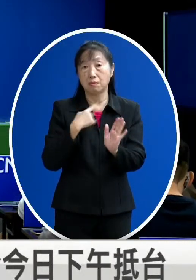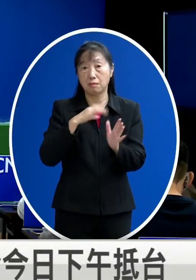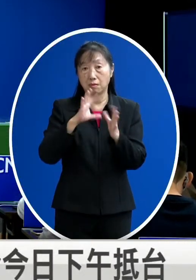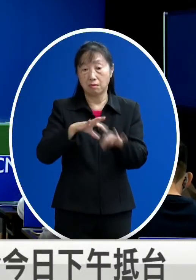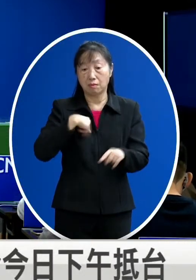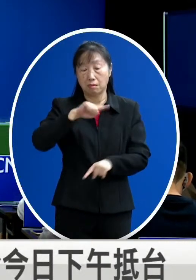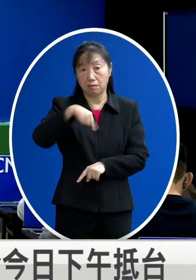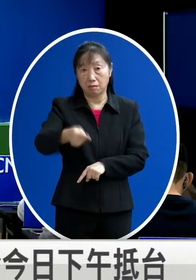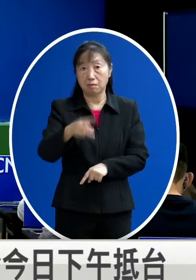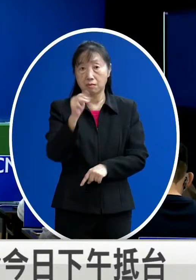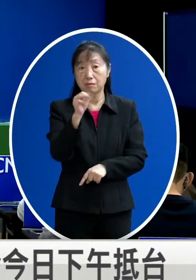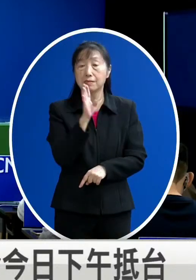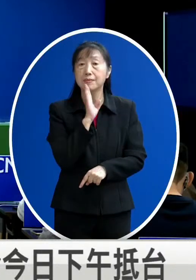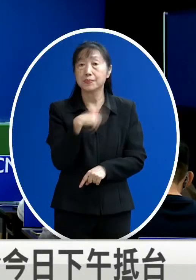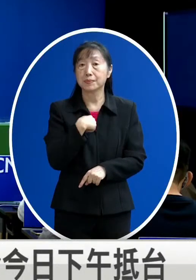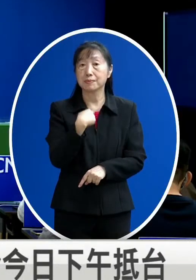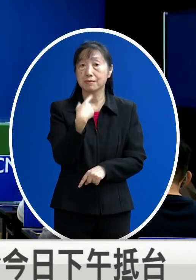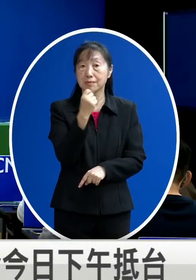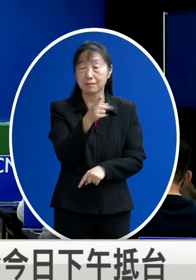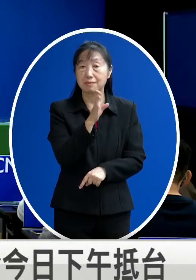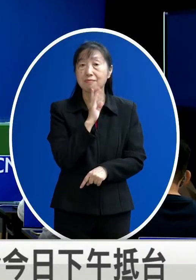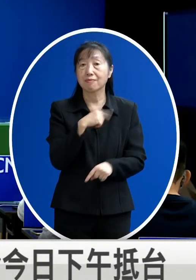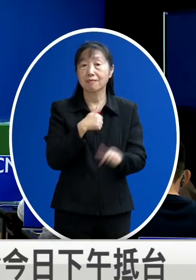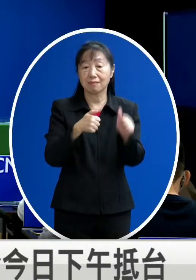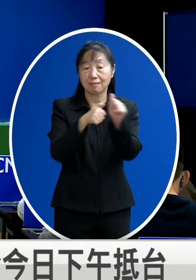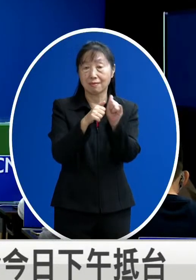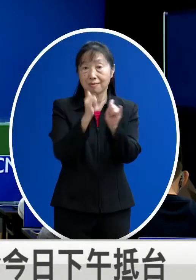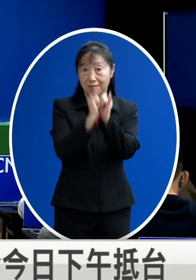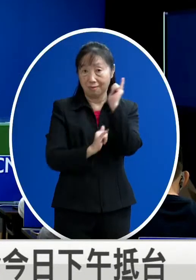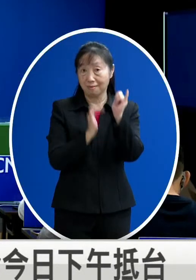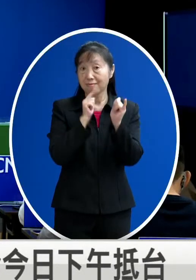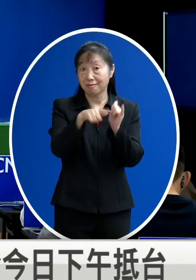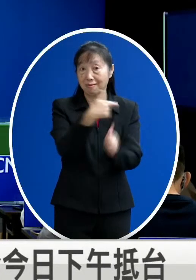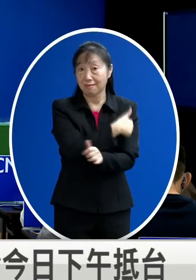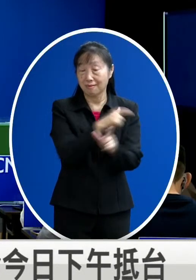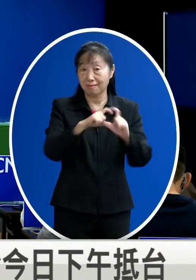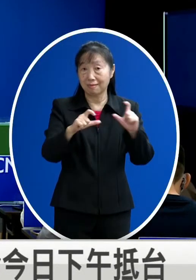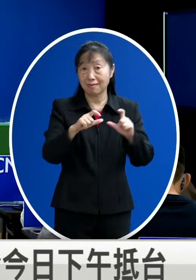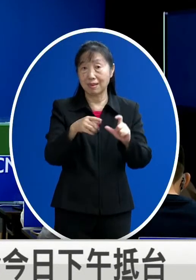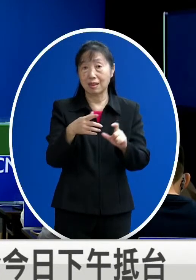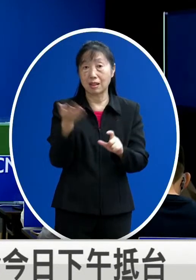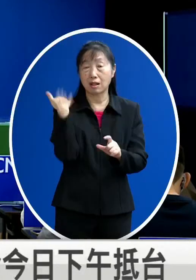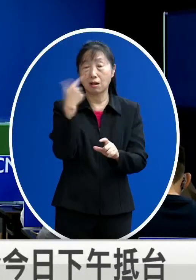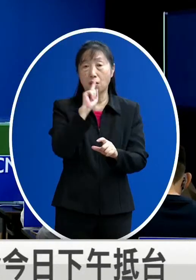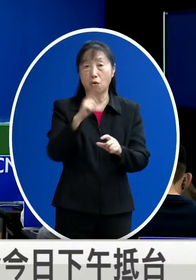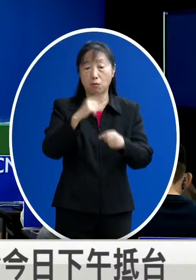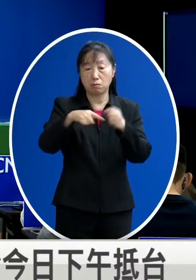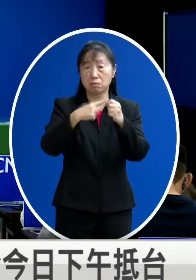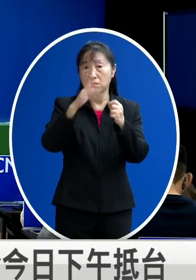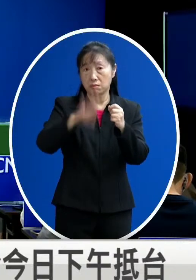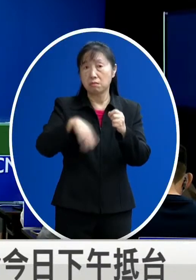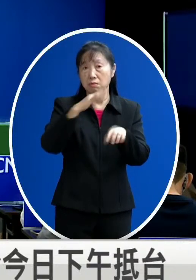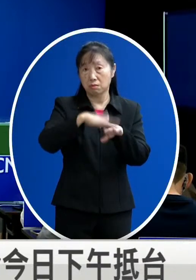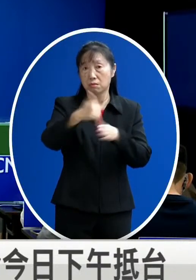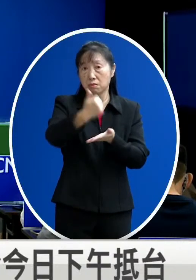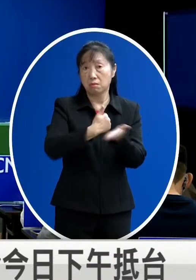到货的莫德纳就是我们采购的次世代的疫苗？那当初有说原本年底会到货一批，那是不是还是按照这样子的时程？